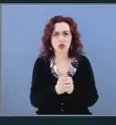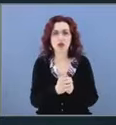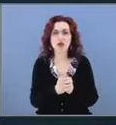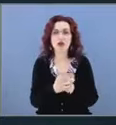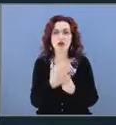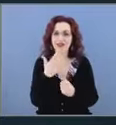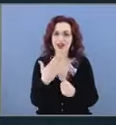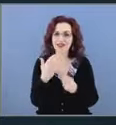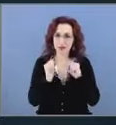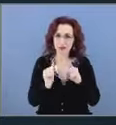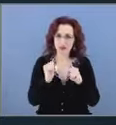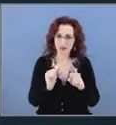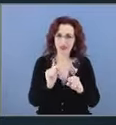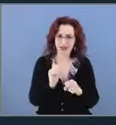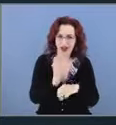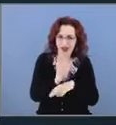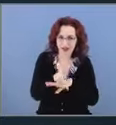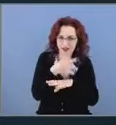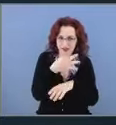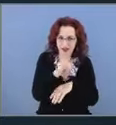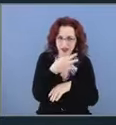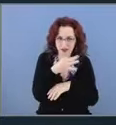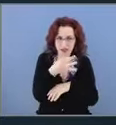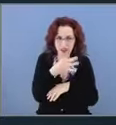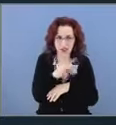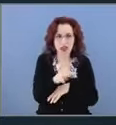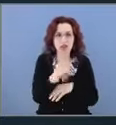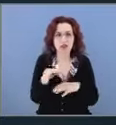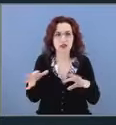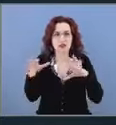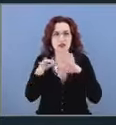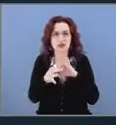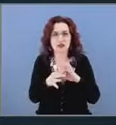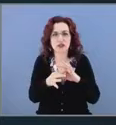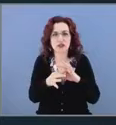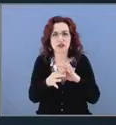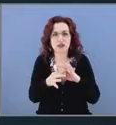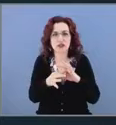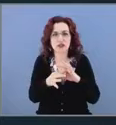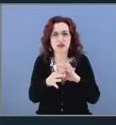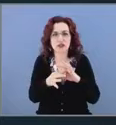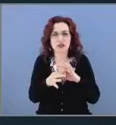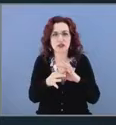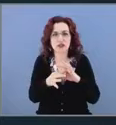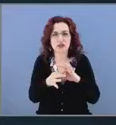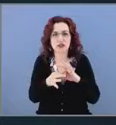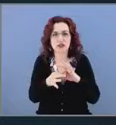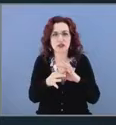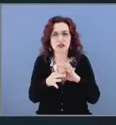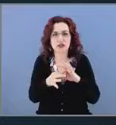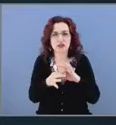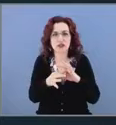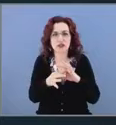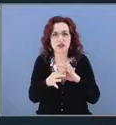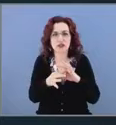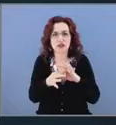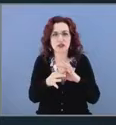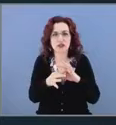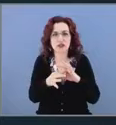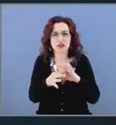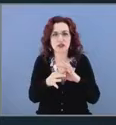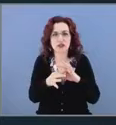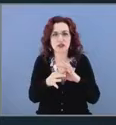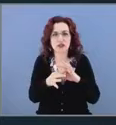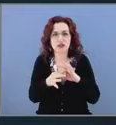particolare per la divisione biotecnologia agroindustria del Dipartimento Sistemi Territoriali, quindi